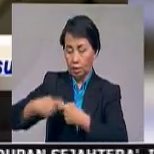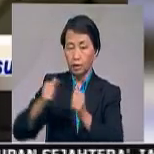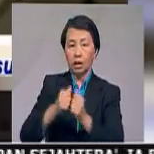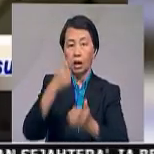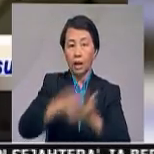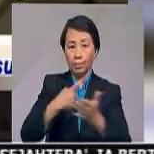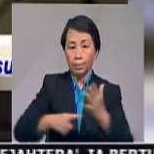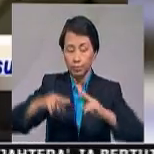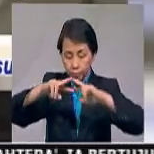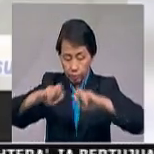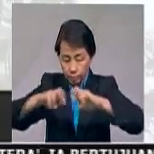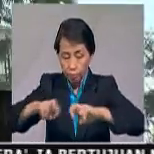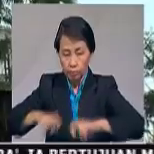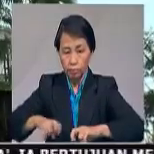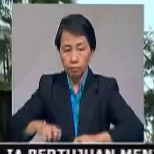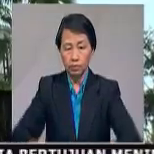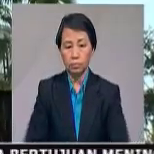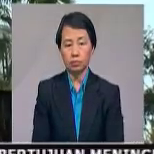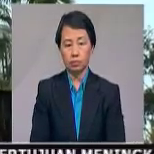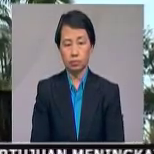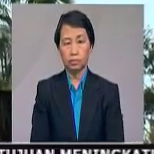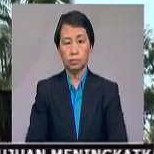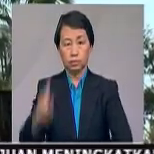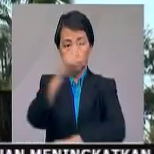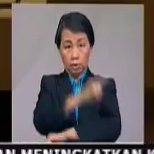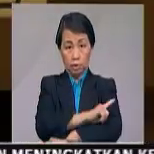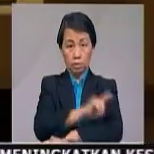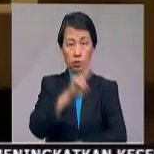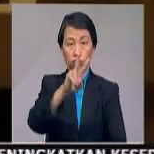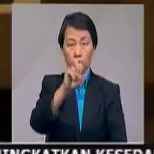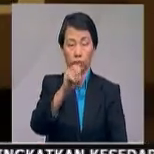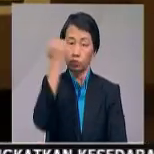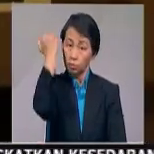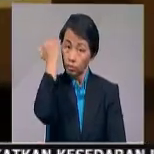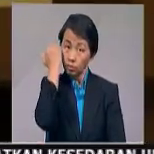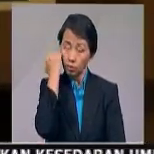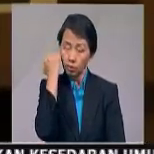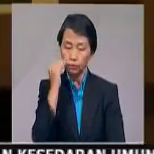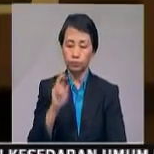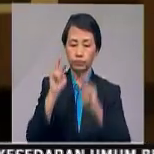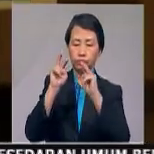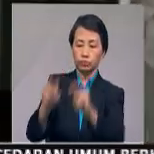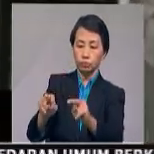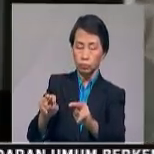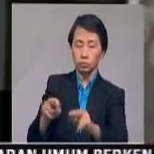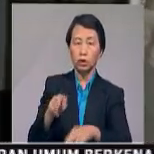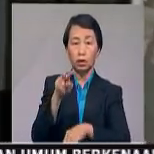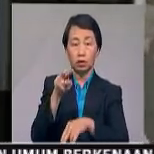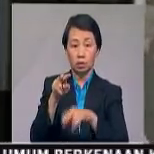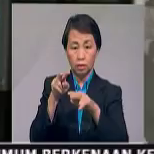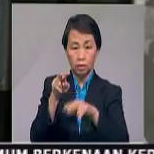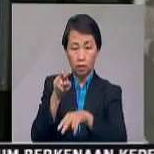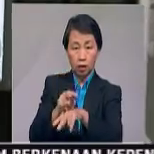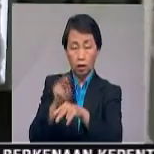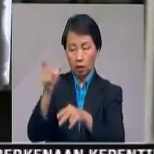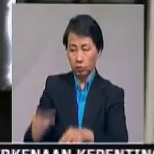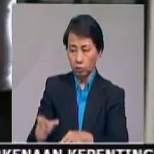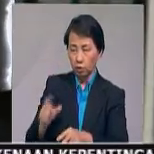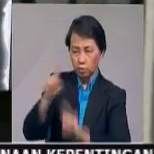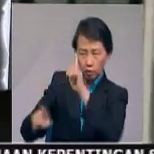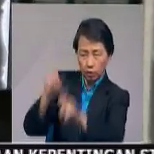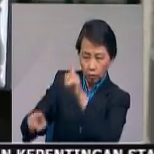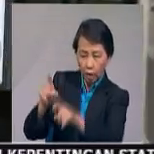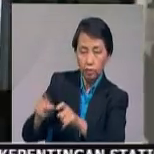sebarang siasatan. Hari ke-20 perbicaraan pula menyaksikan saksi utama itu terus diasak